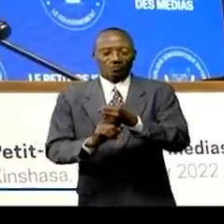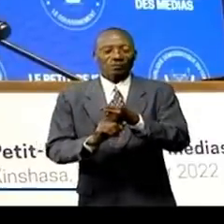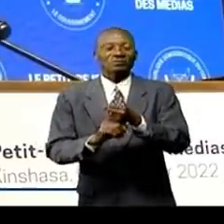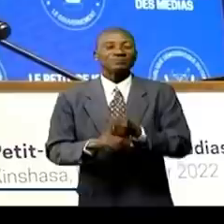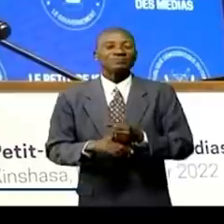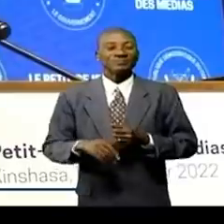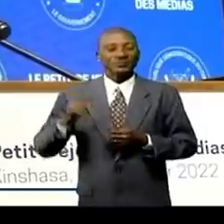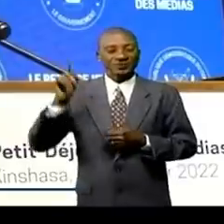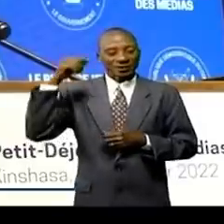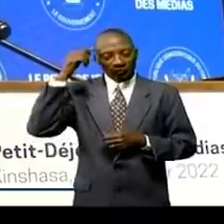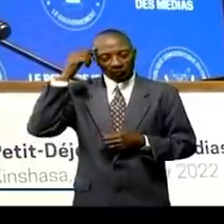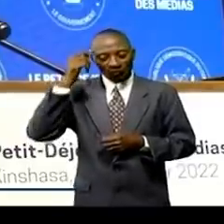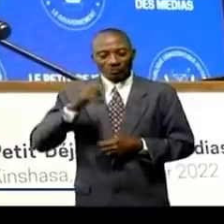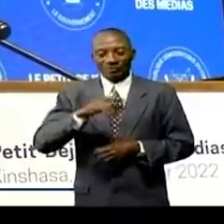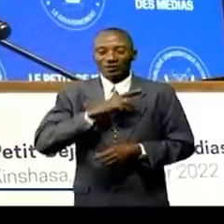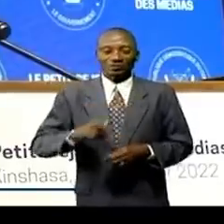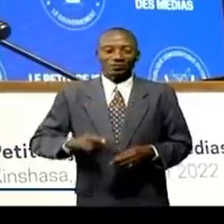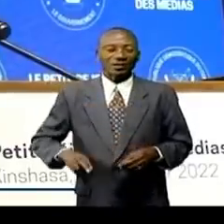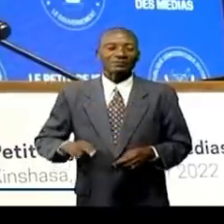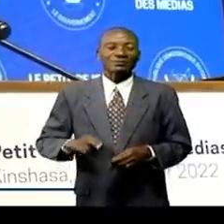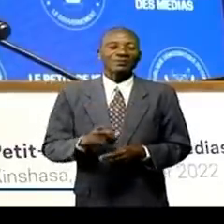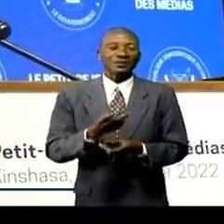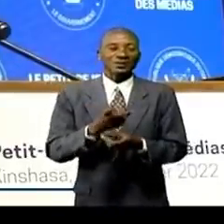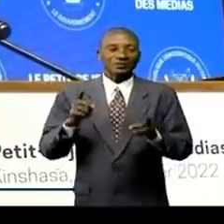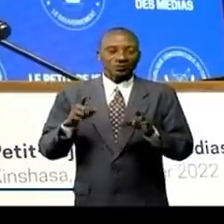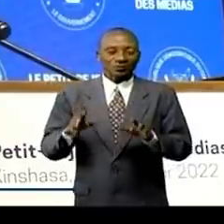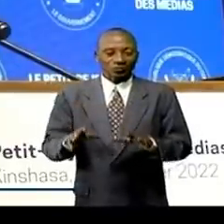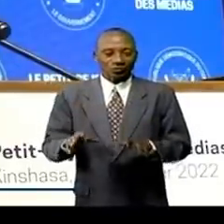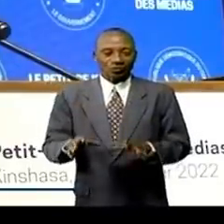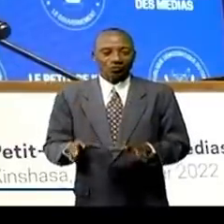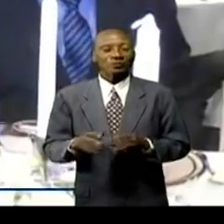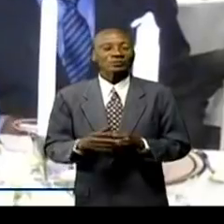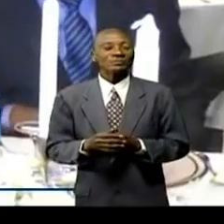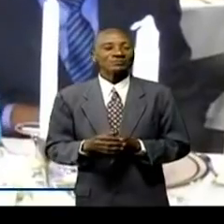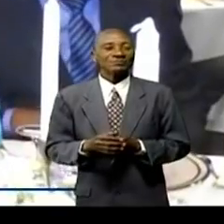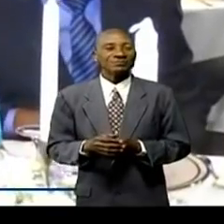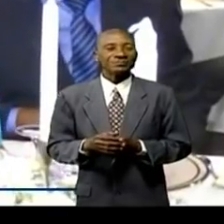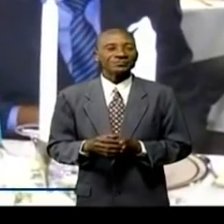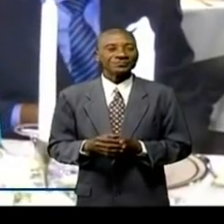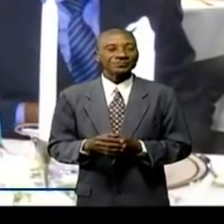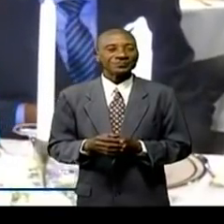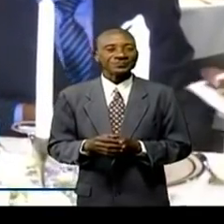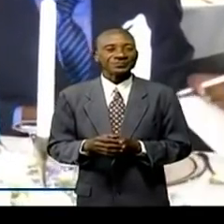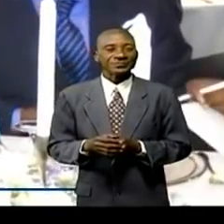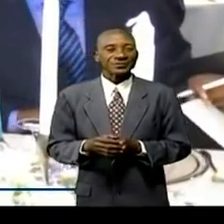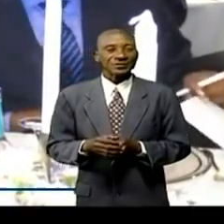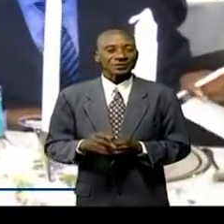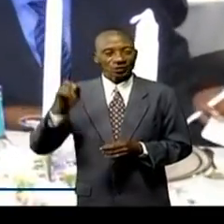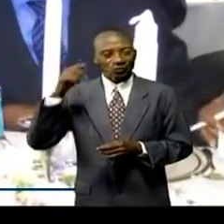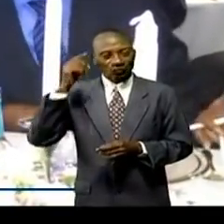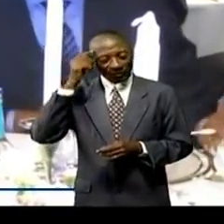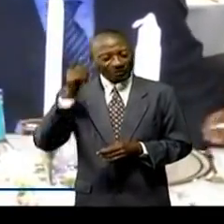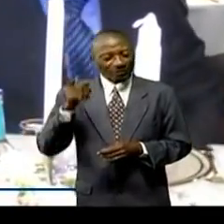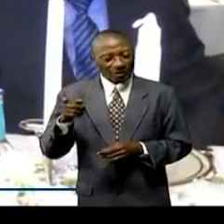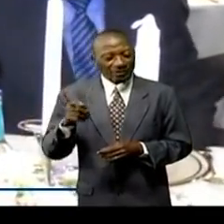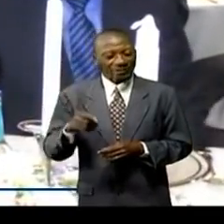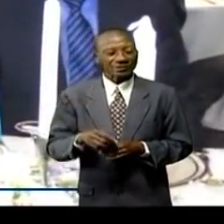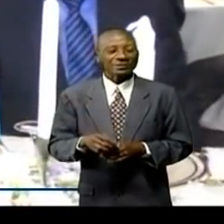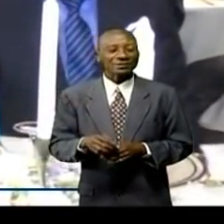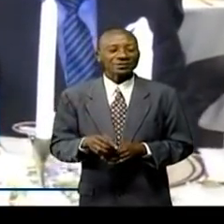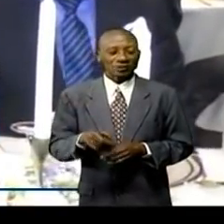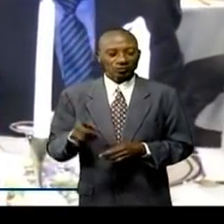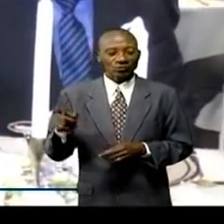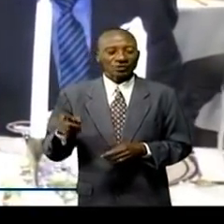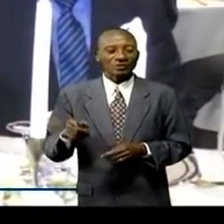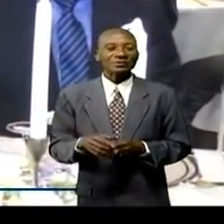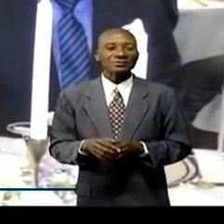gouvernement de la République d'en faire le relais. Et donc c'est à la suite de cet élan du chef de l'État